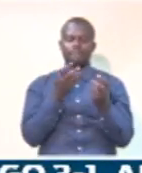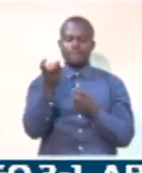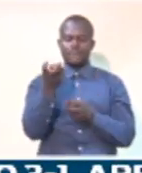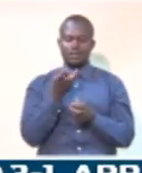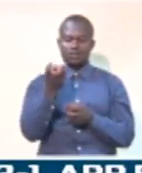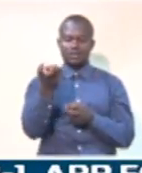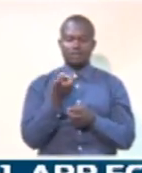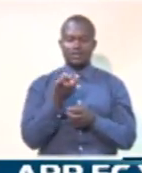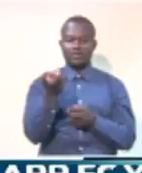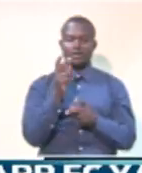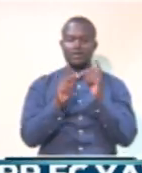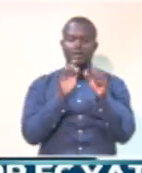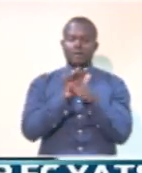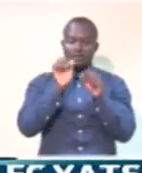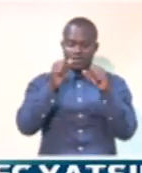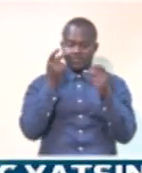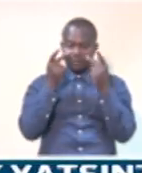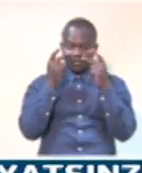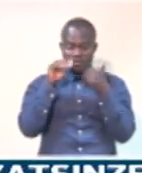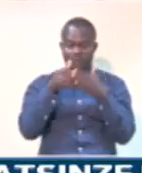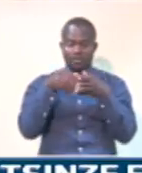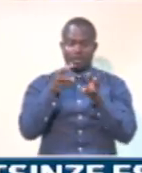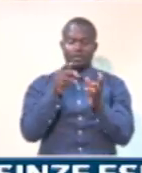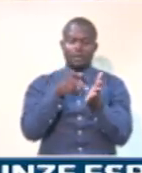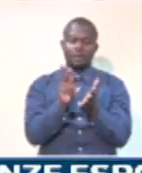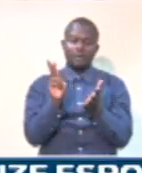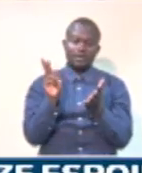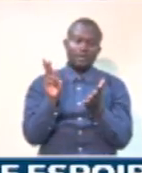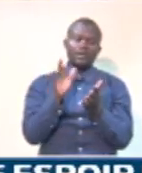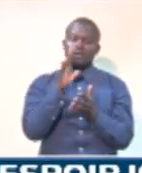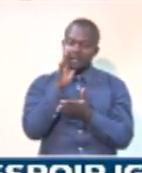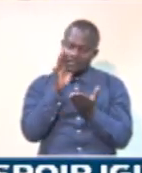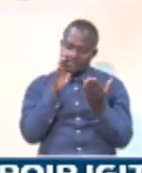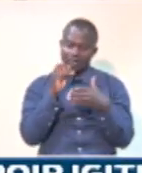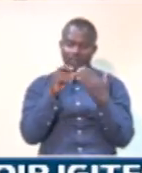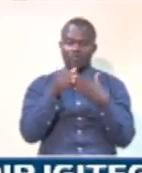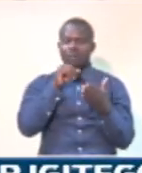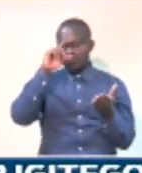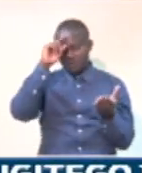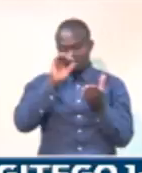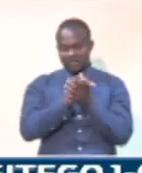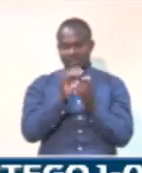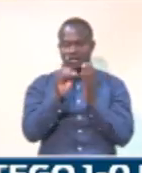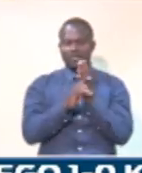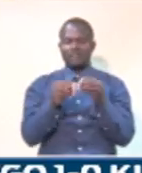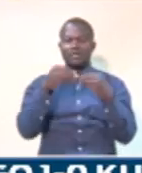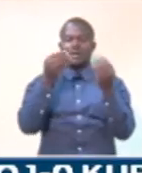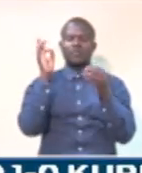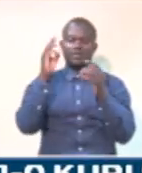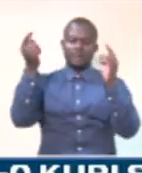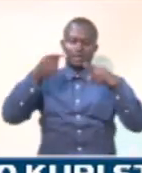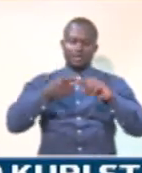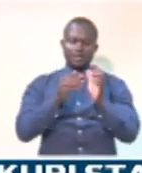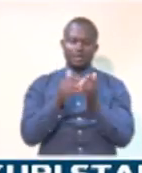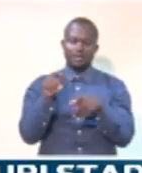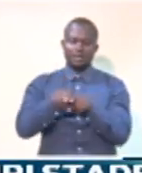n'ubwikorezi benshi babasha kubibona uburyo batumiza ugasanga wenda nk'ibyo utumije biratinze cyangwa se ntunize amatariki baguhaye ko bizaza ariko